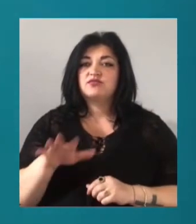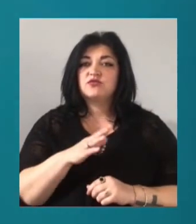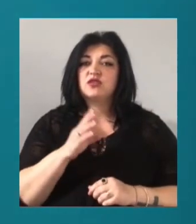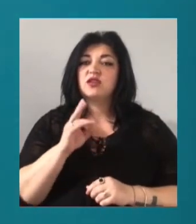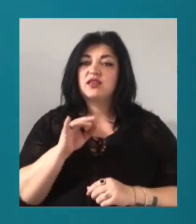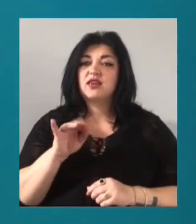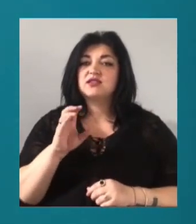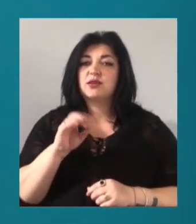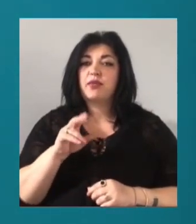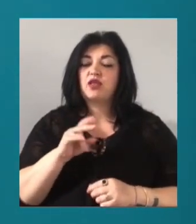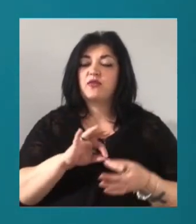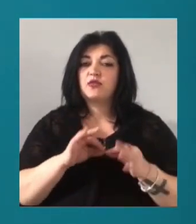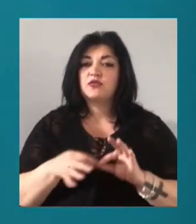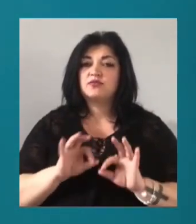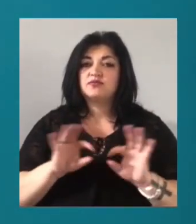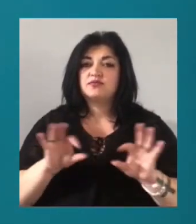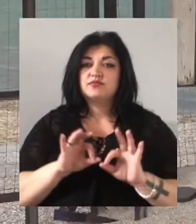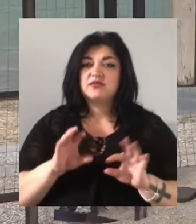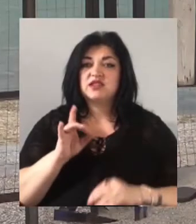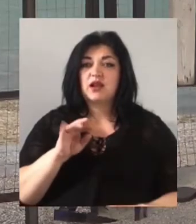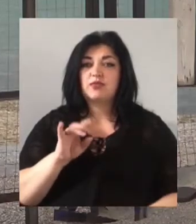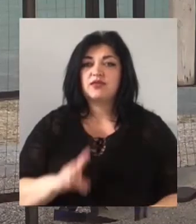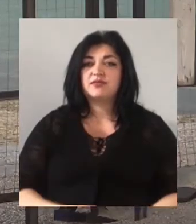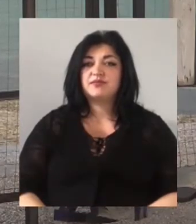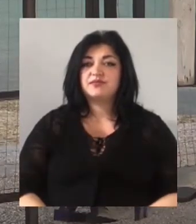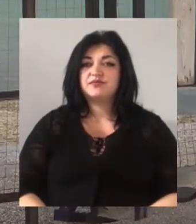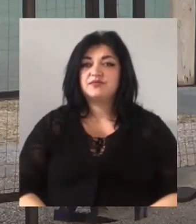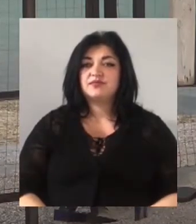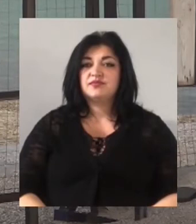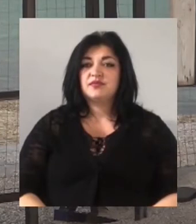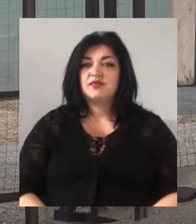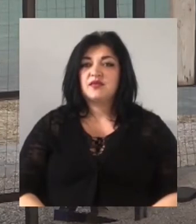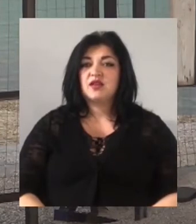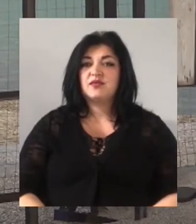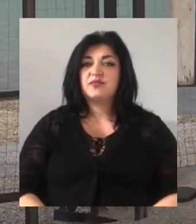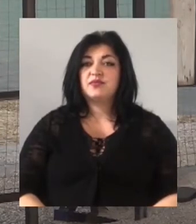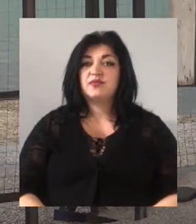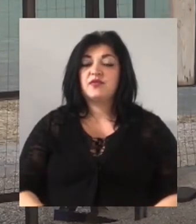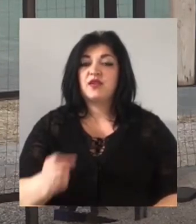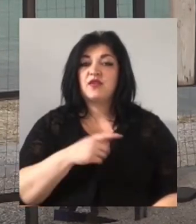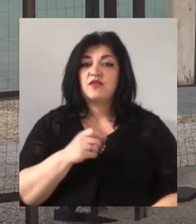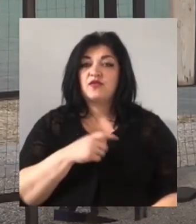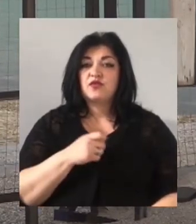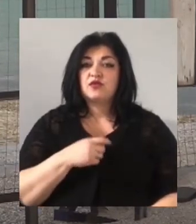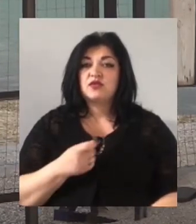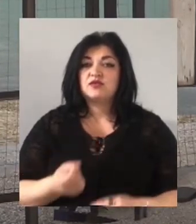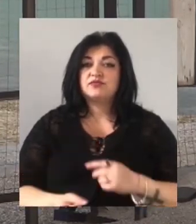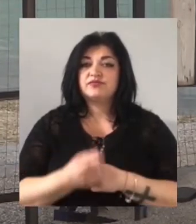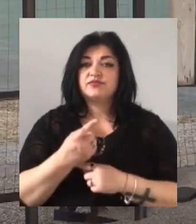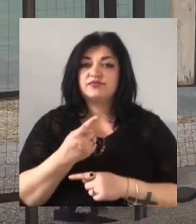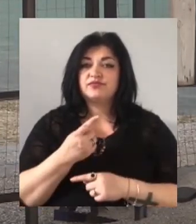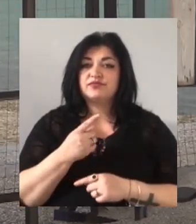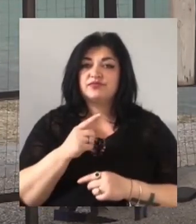Степанова. Подробиці розповість Христина Шкрябіна. На пляжі Ланжерон в Одесі вивісили червоний прапор. Це сигнал до того,